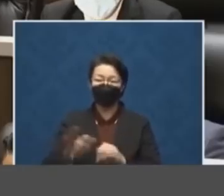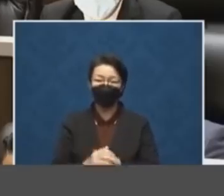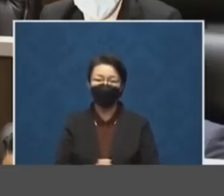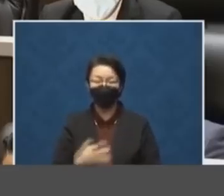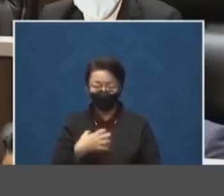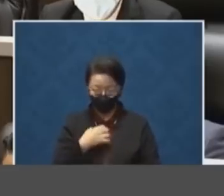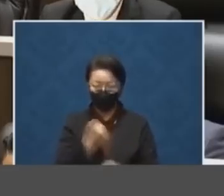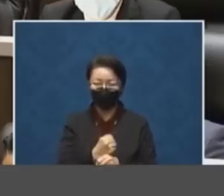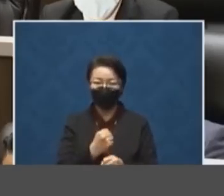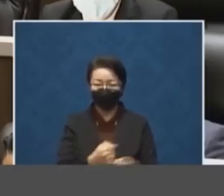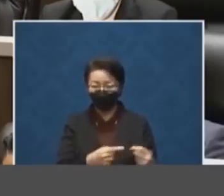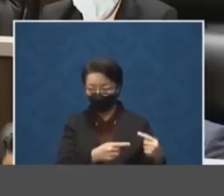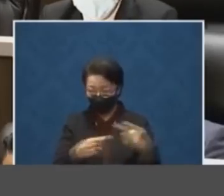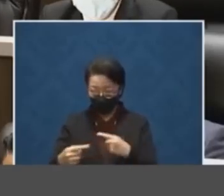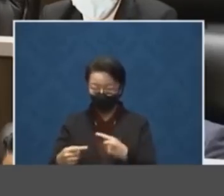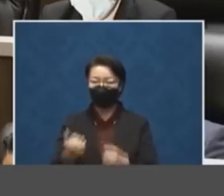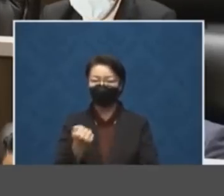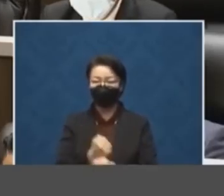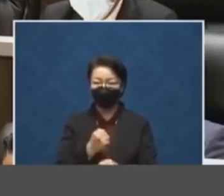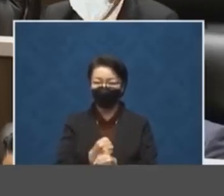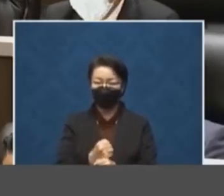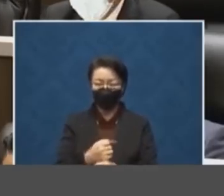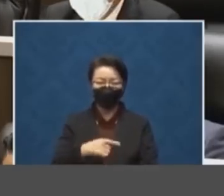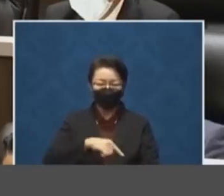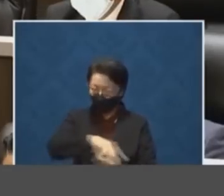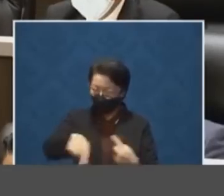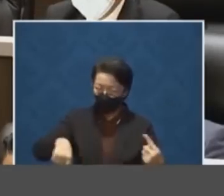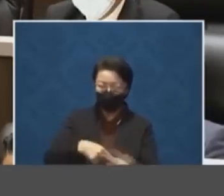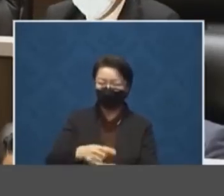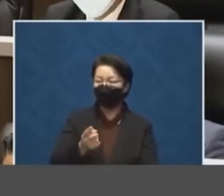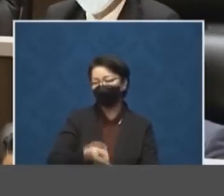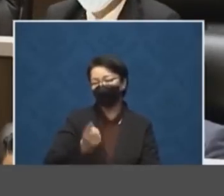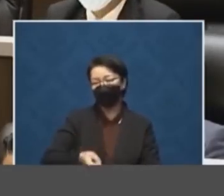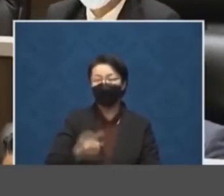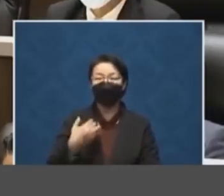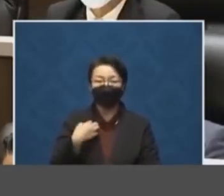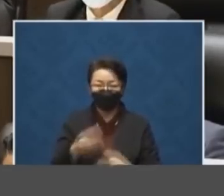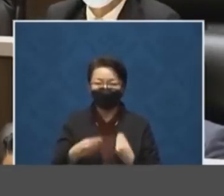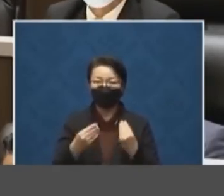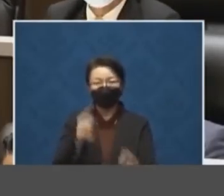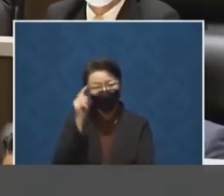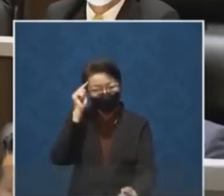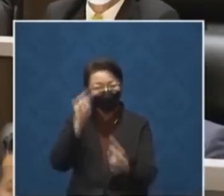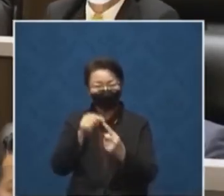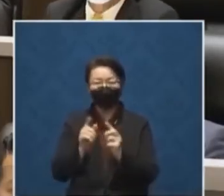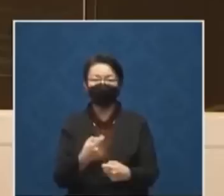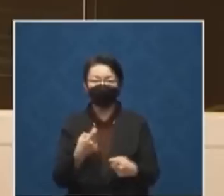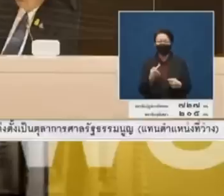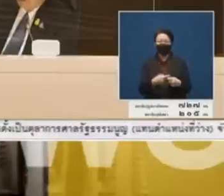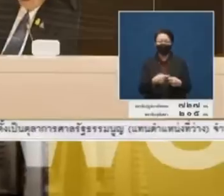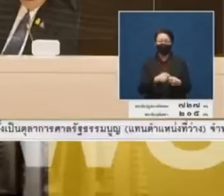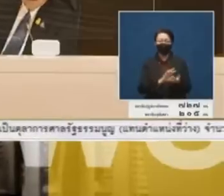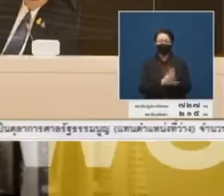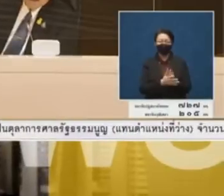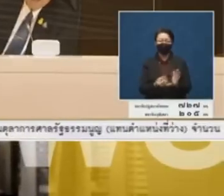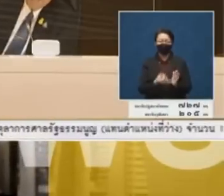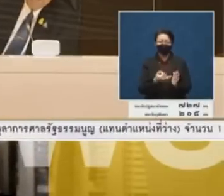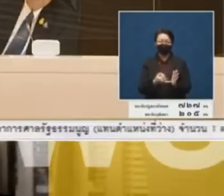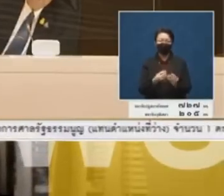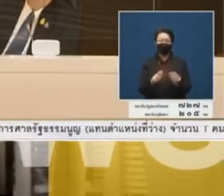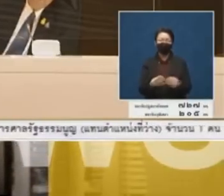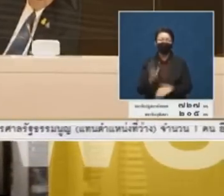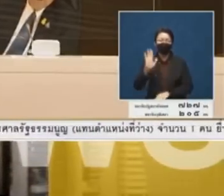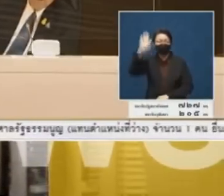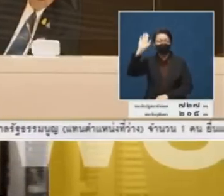นี้ยูเทิร์นกลับมาที่เก่าเจ้าบ่ถึงเป้าหมายสักเตื้อเลยเจ้าขอขอบคุณเจ้าน ี่คือช่วงที่